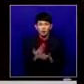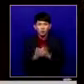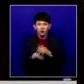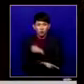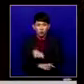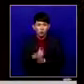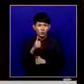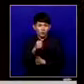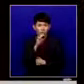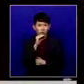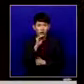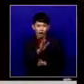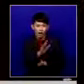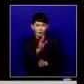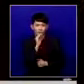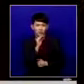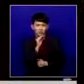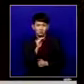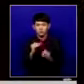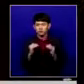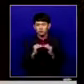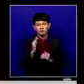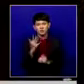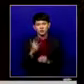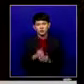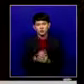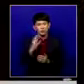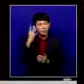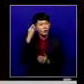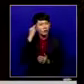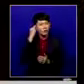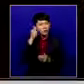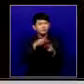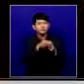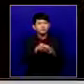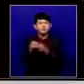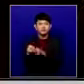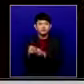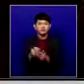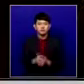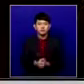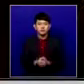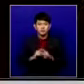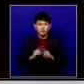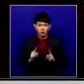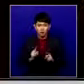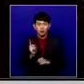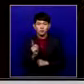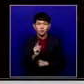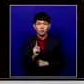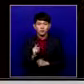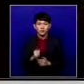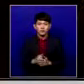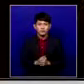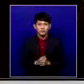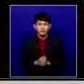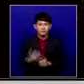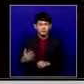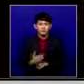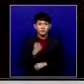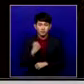บอกห้ามว่าอย่าพูดอย่างนี้ก็ไม่มีสิทธิ์เป็นทัศนะส่วนตัวของผู้นั้นนะครับแต่แน่นอนว่านักการเมืองเราก็